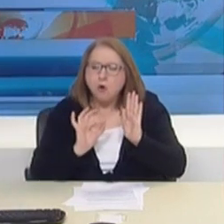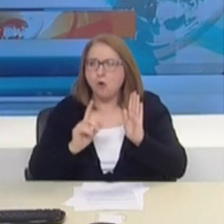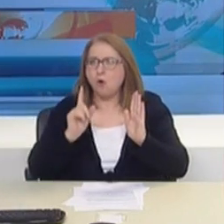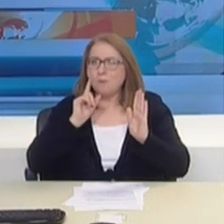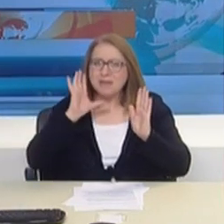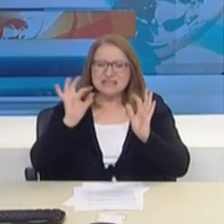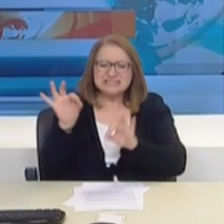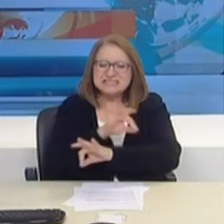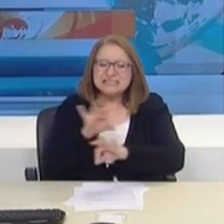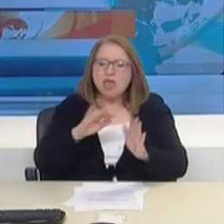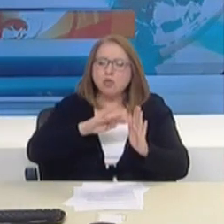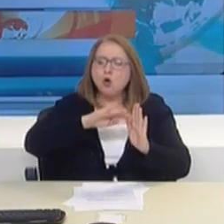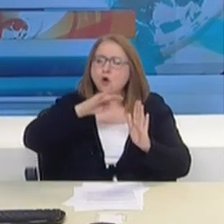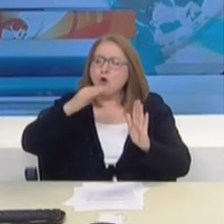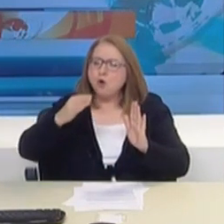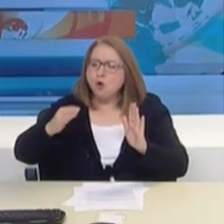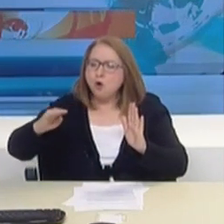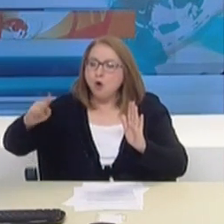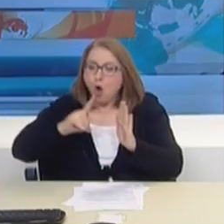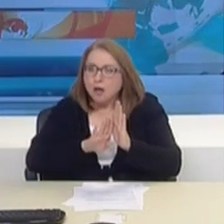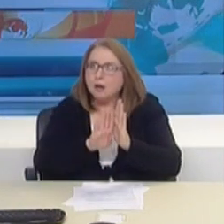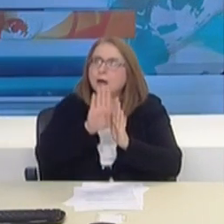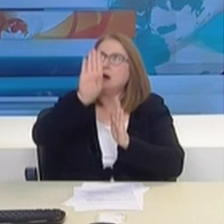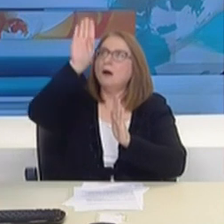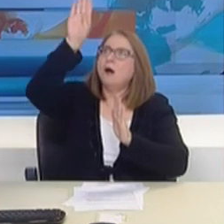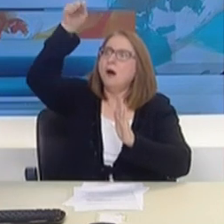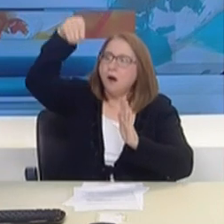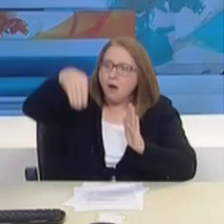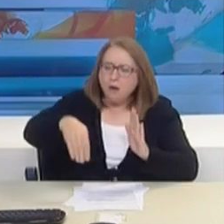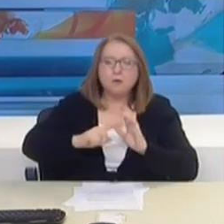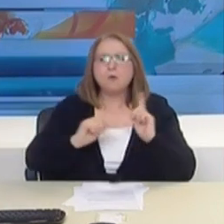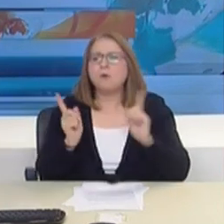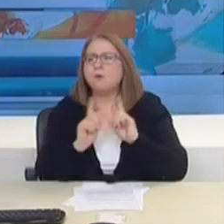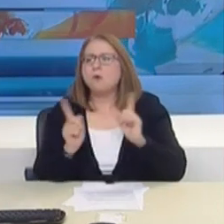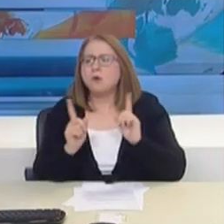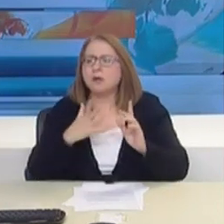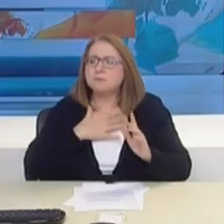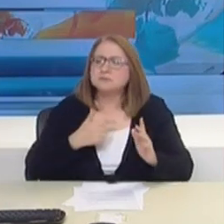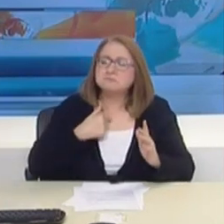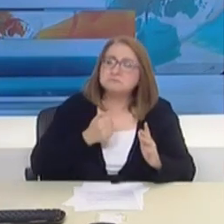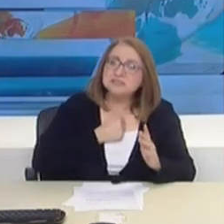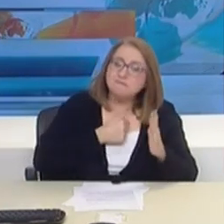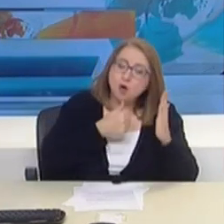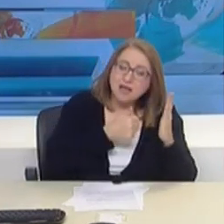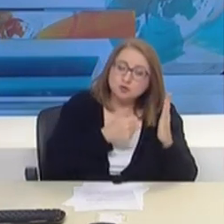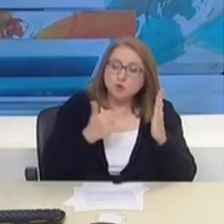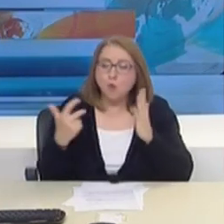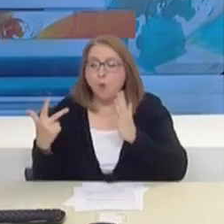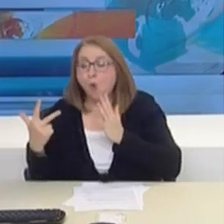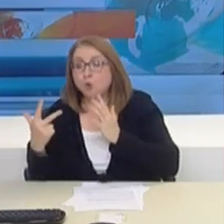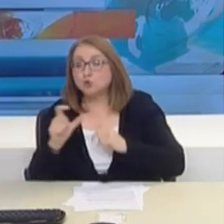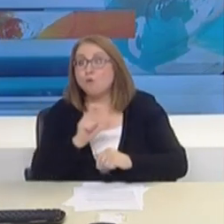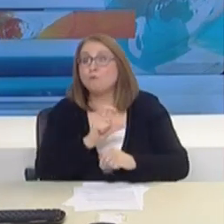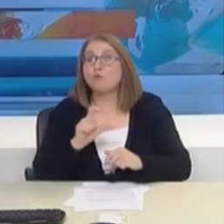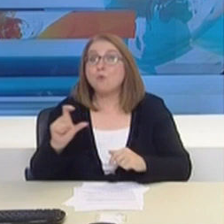αύξησή της. Και θα θέλαμε να το δούμε αυτό μέσα σε 6 με 8 εβδομάδες, να δώσουμε χρόνο στην παγκόσμια κοινότητα να